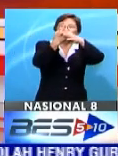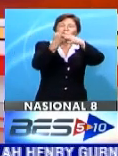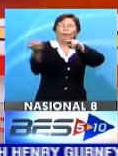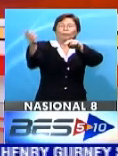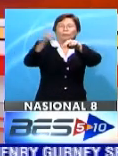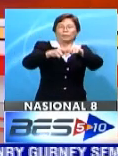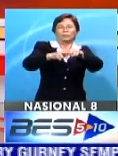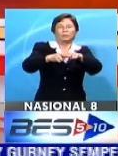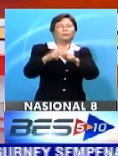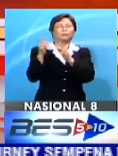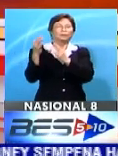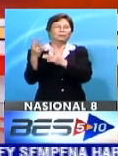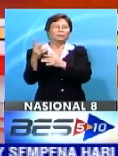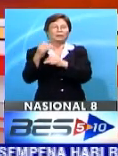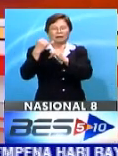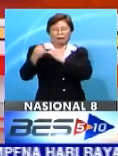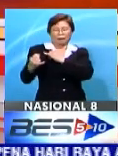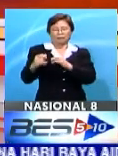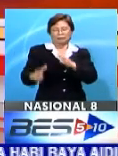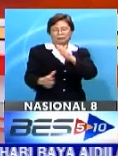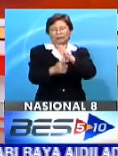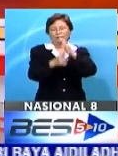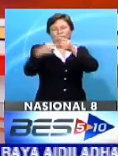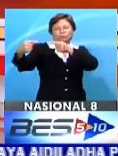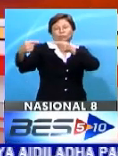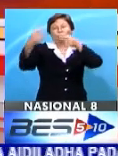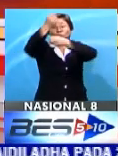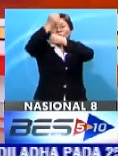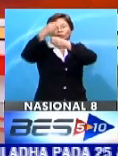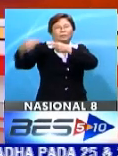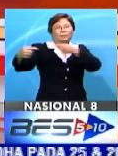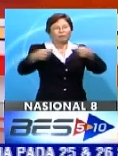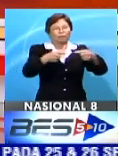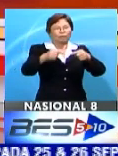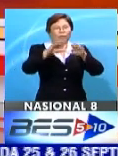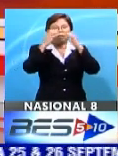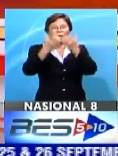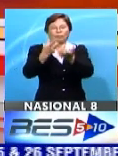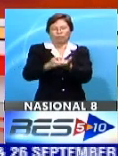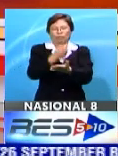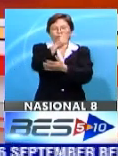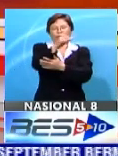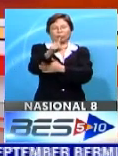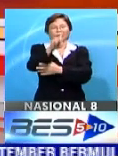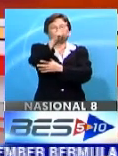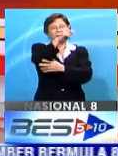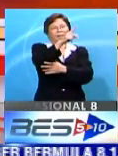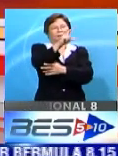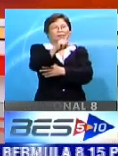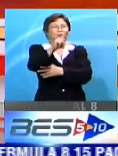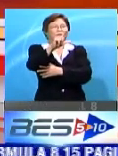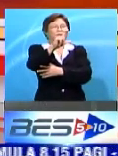berganda. Menantinya di akhir naik juara Liga Hoki Malaysia Kelab Hoki Kuala Lumpur KLHC.